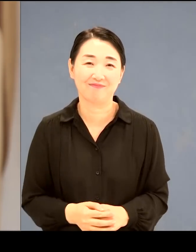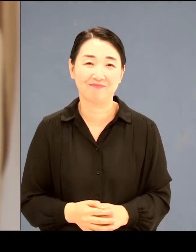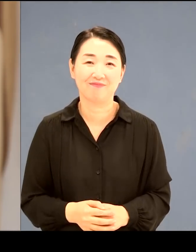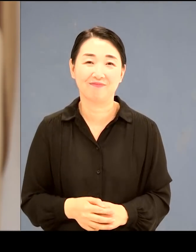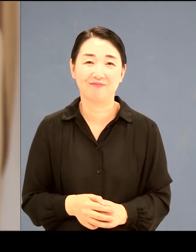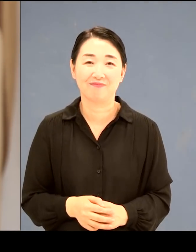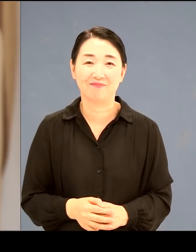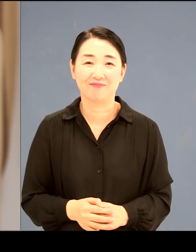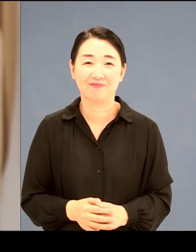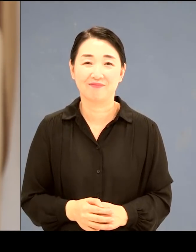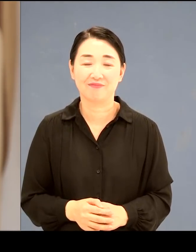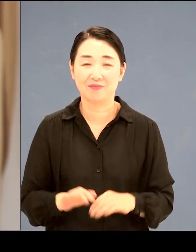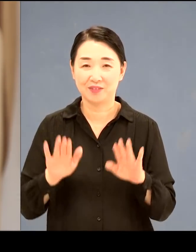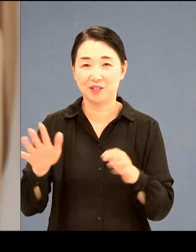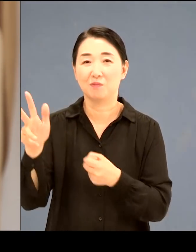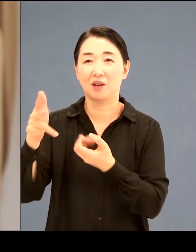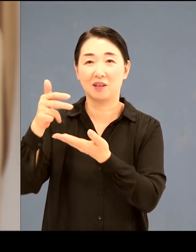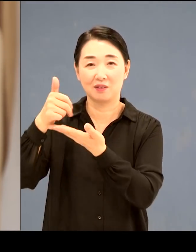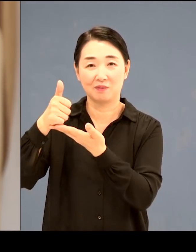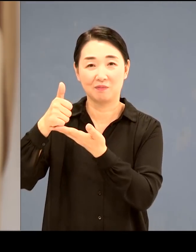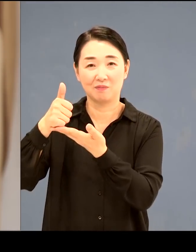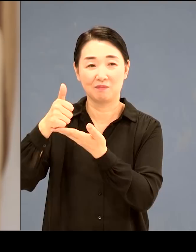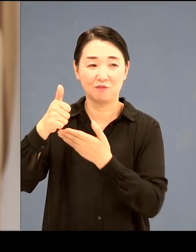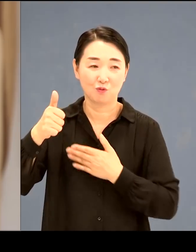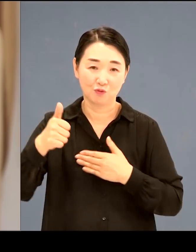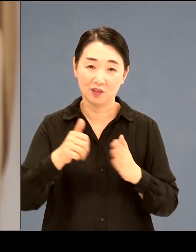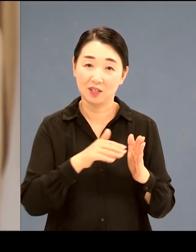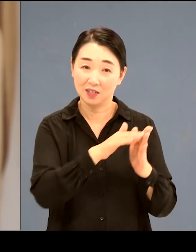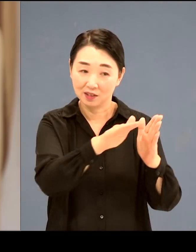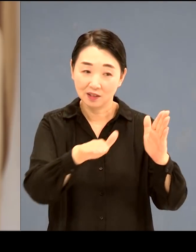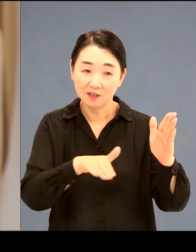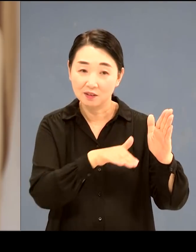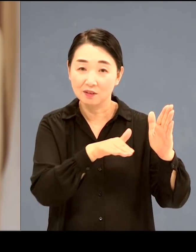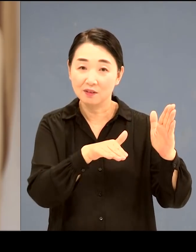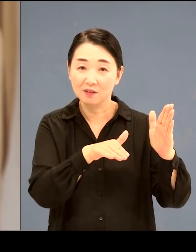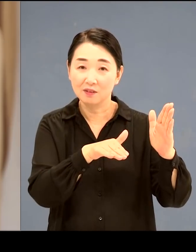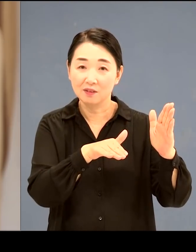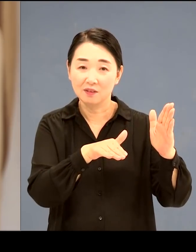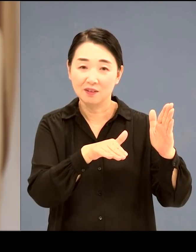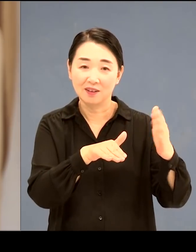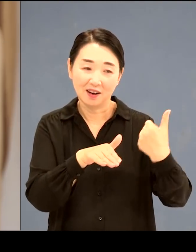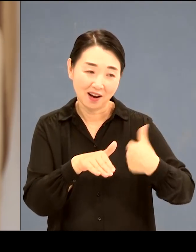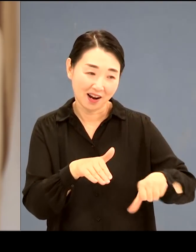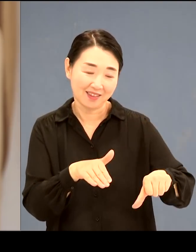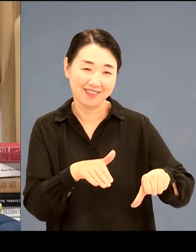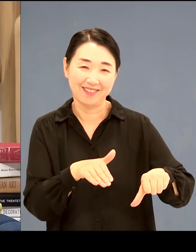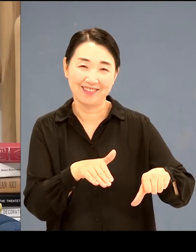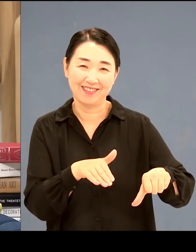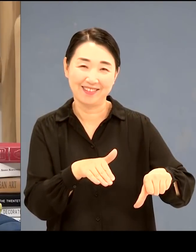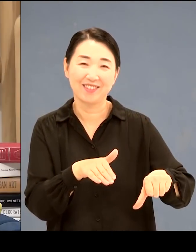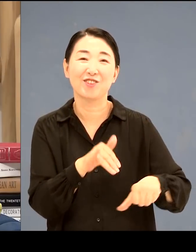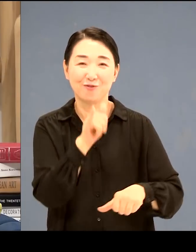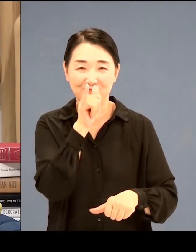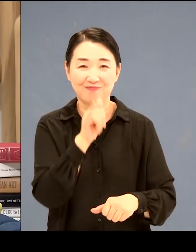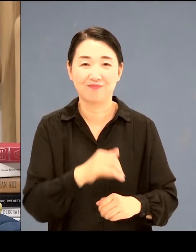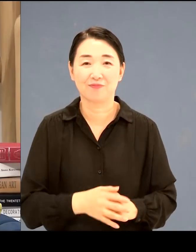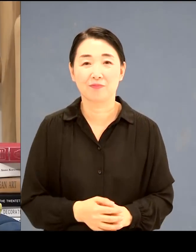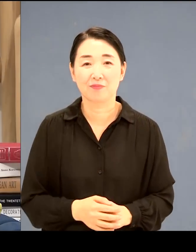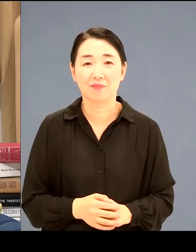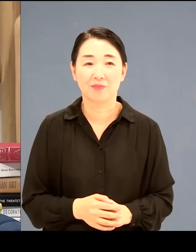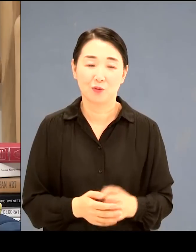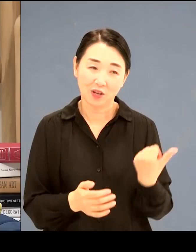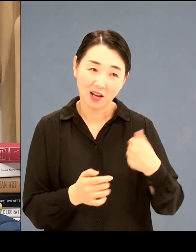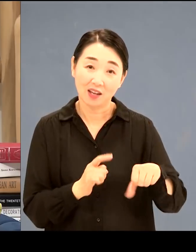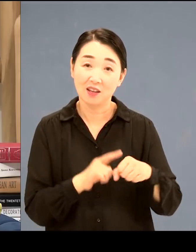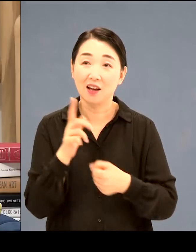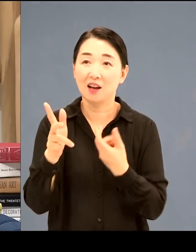지금 하나님께서 저희 가정에 아들이 하나 있는데 네. 그 아이도 하나님